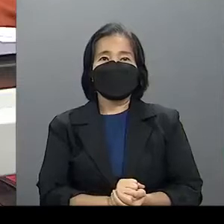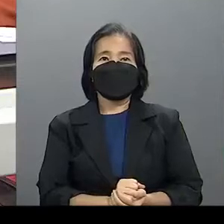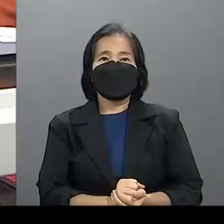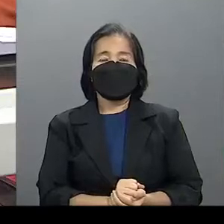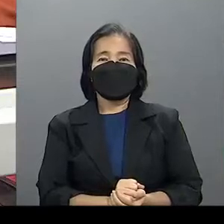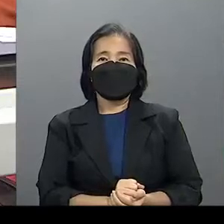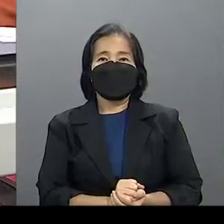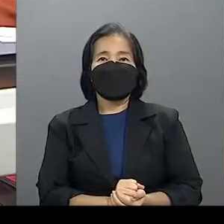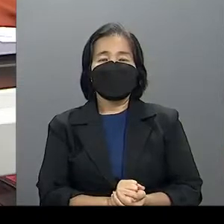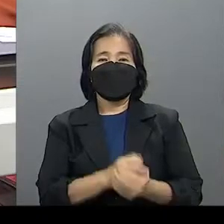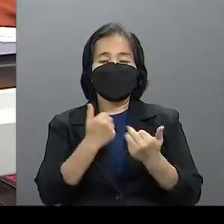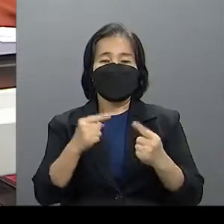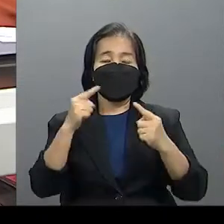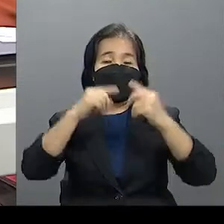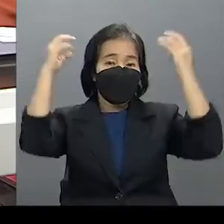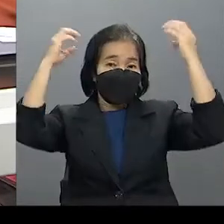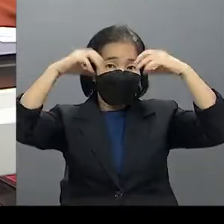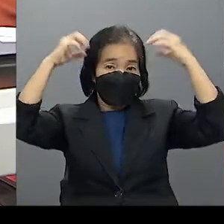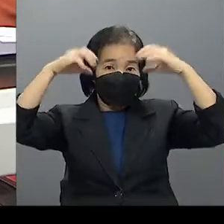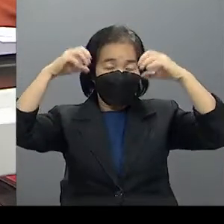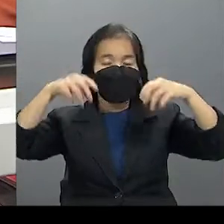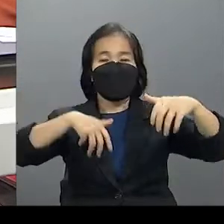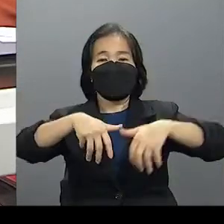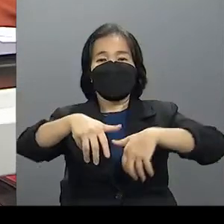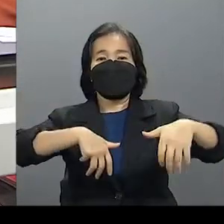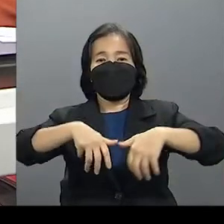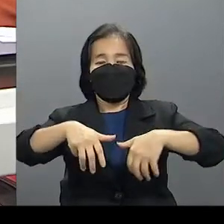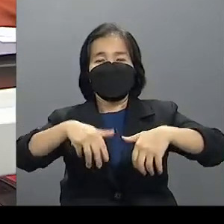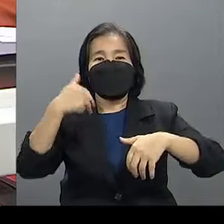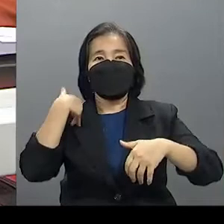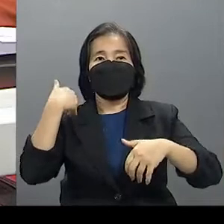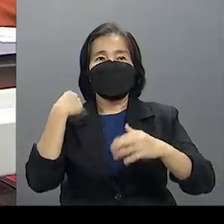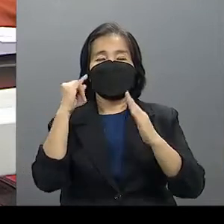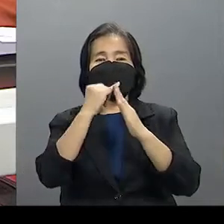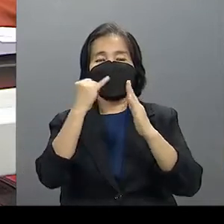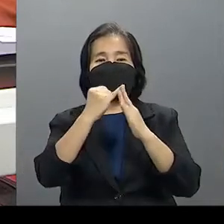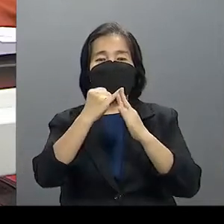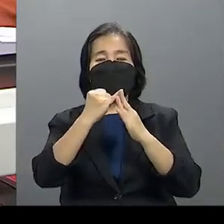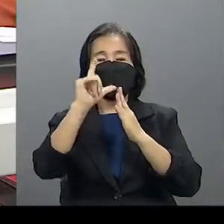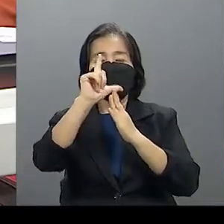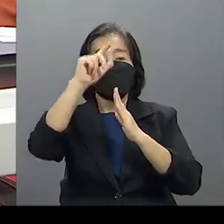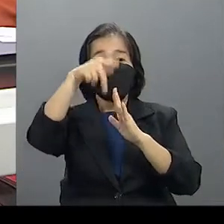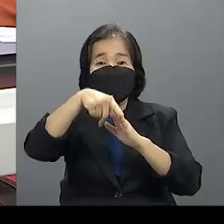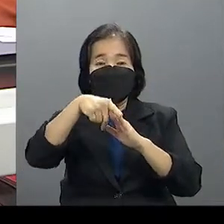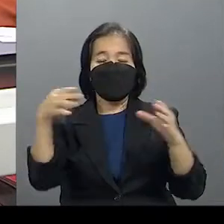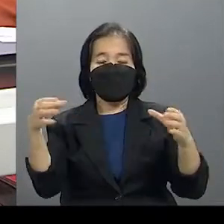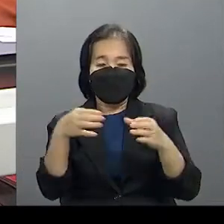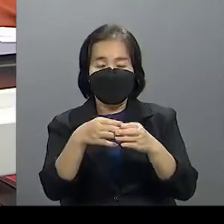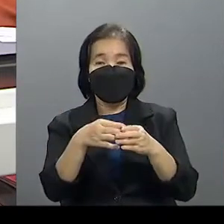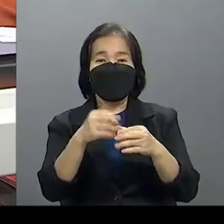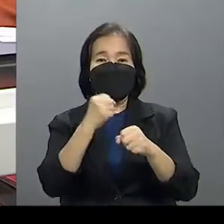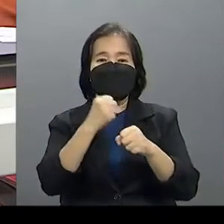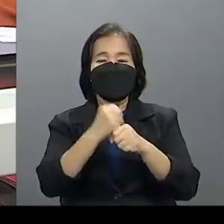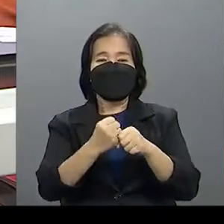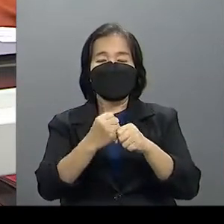ในช่วงฤดูฝนนะคะชาวบ้านในตำบลนครเจดีอำเภอป่าซางจังหวัดลำพูนรวมกลุ่มวิสาหกิจชุมชนค่ะผลิตหน่อไม้จำหน่ายนะคะ